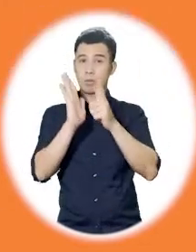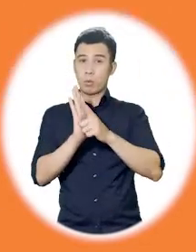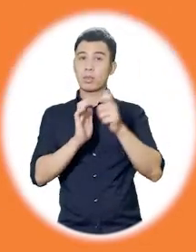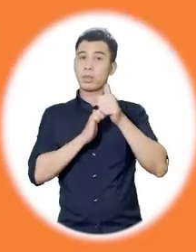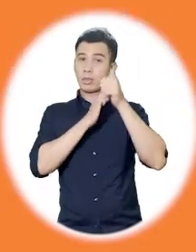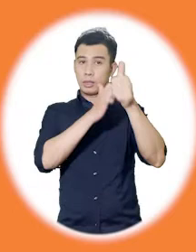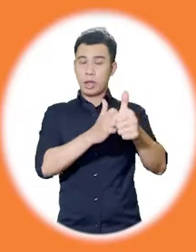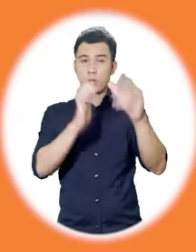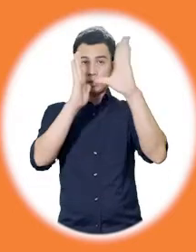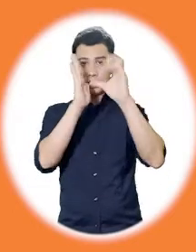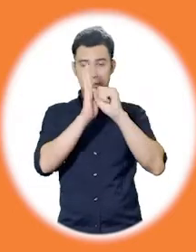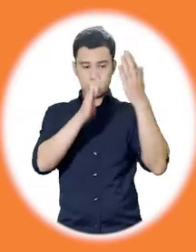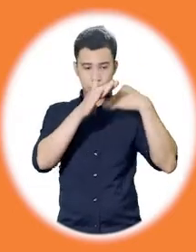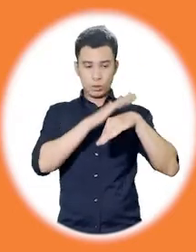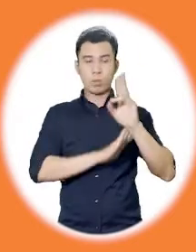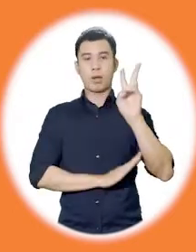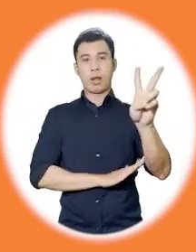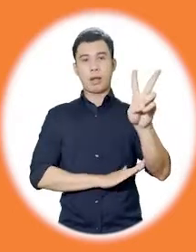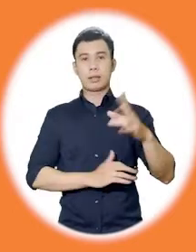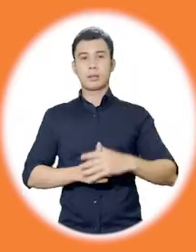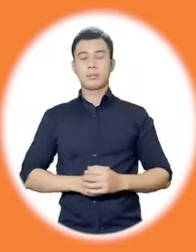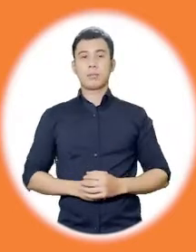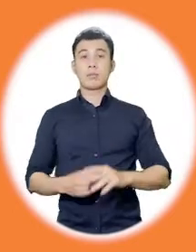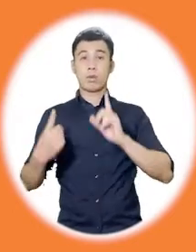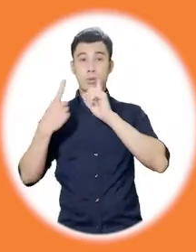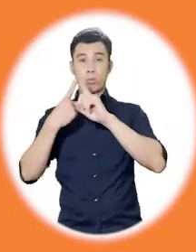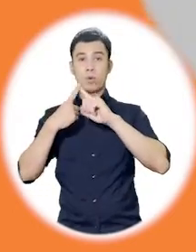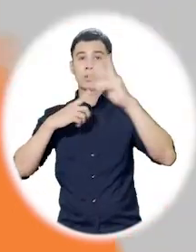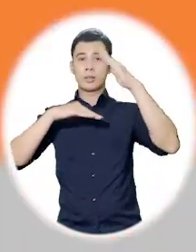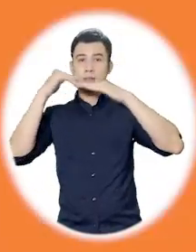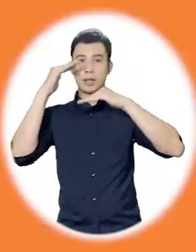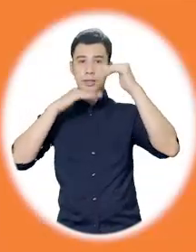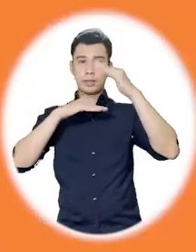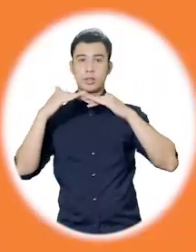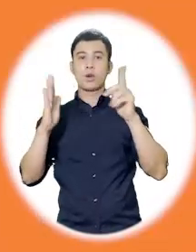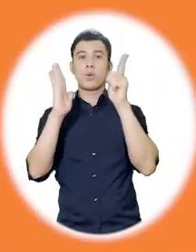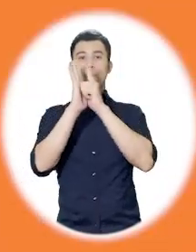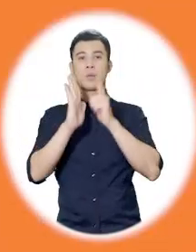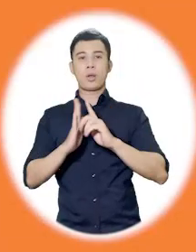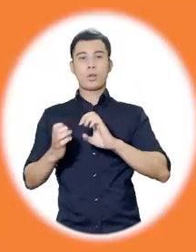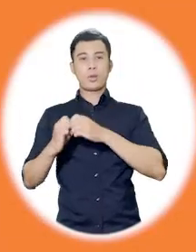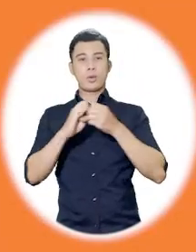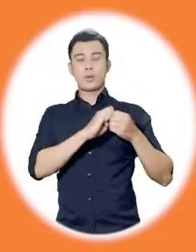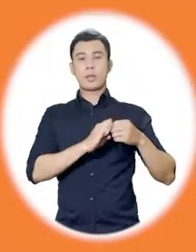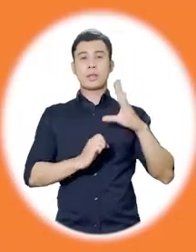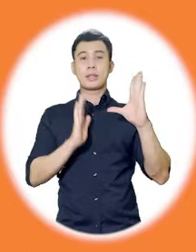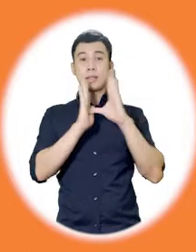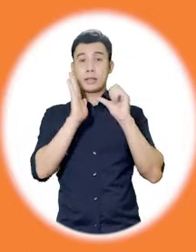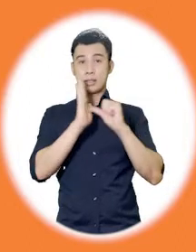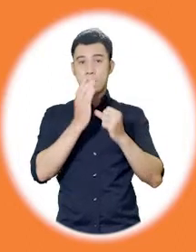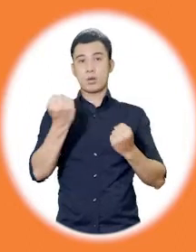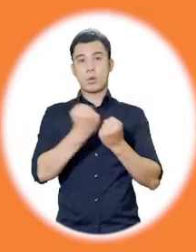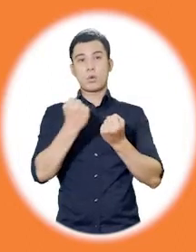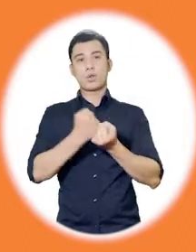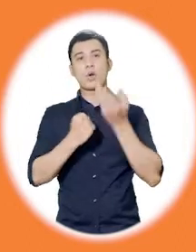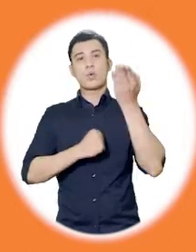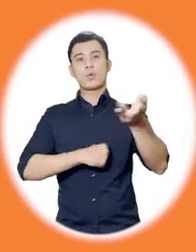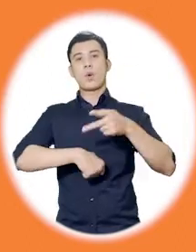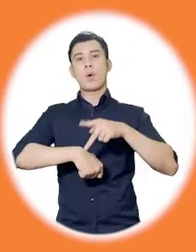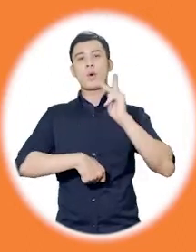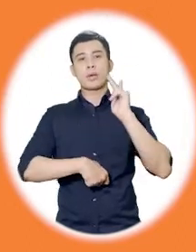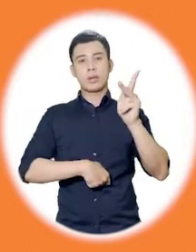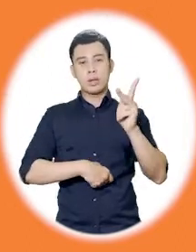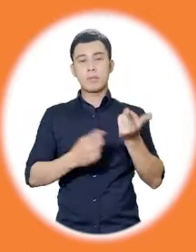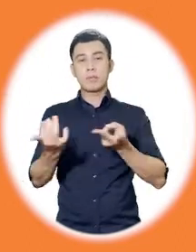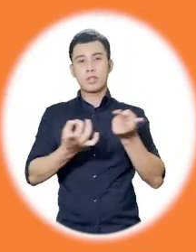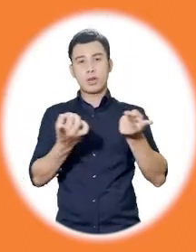phải tuân thủ luật pháp và chính sách, bao gồm hai cấu phần chính. Thứ nhất, xây dựng hoặc điều chỉnh luật và chính sách cần thiết để thực hiện